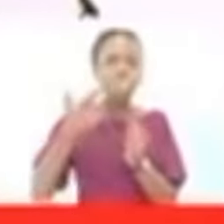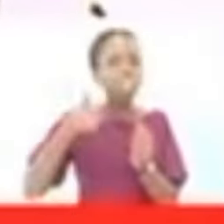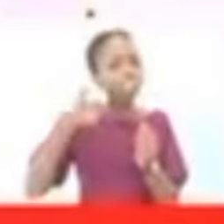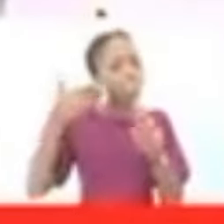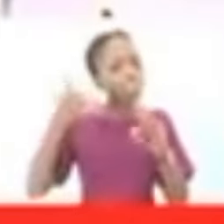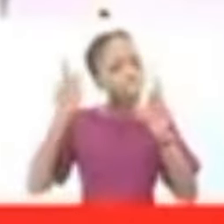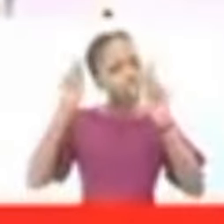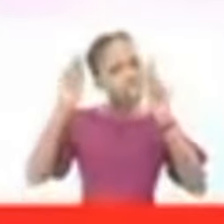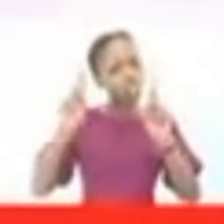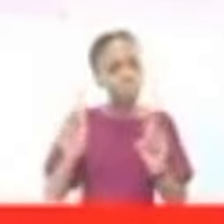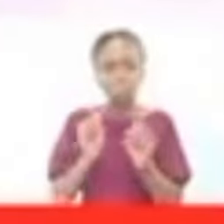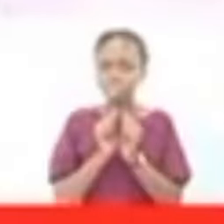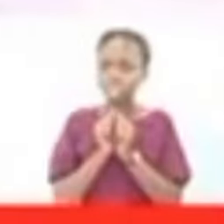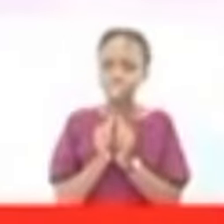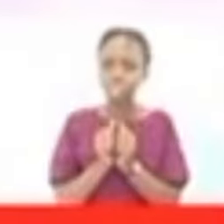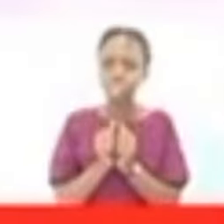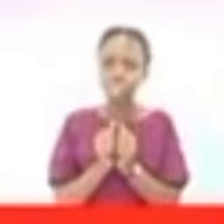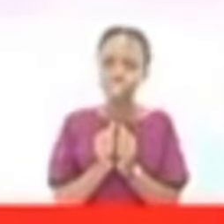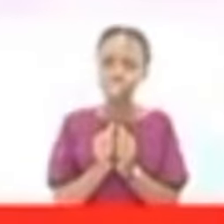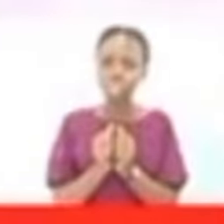Si nilikuwa Kisumu na nyinyi?